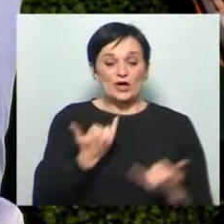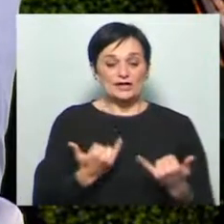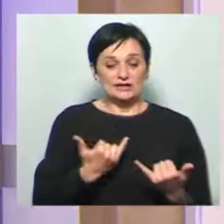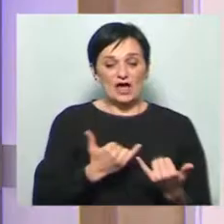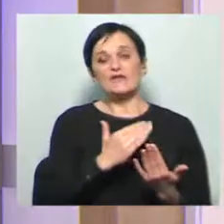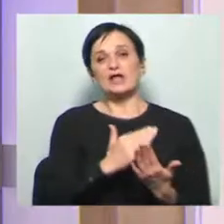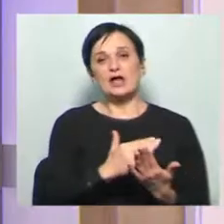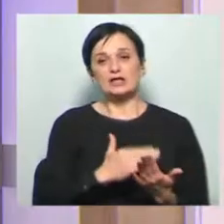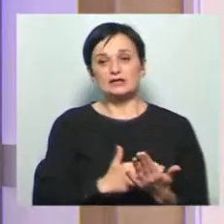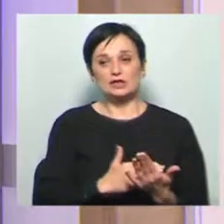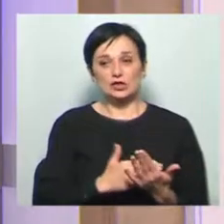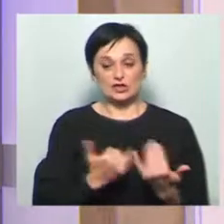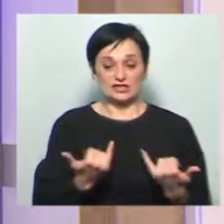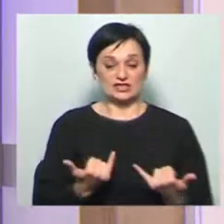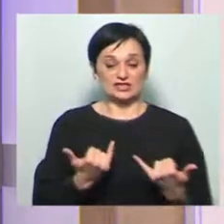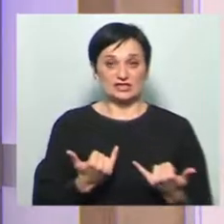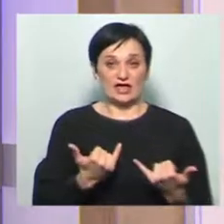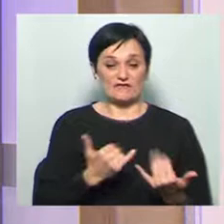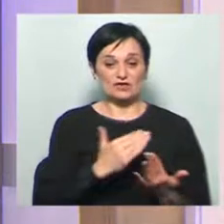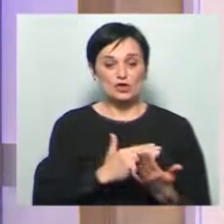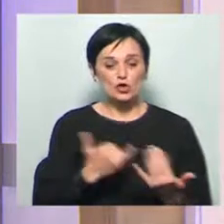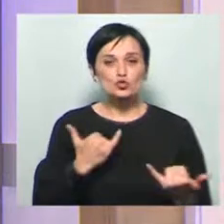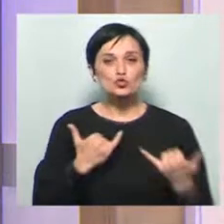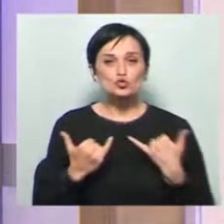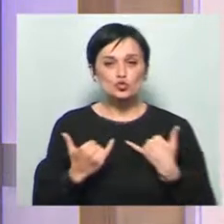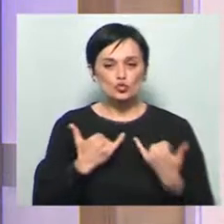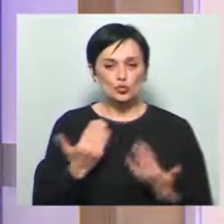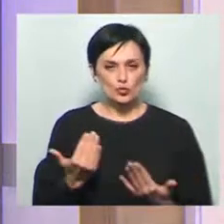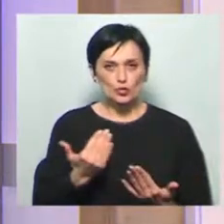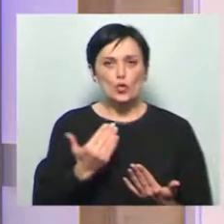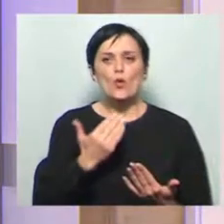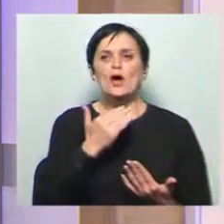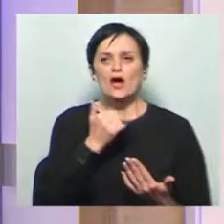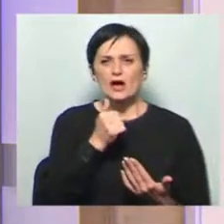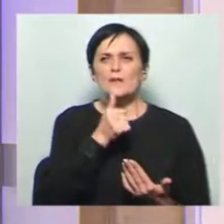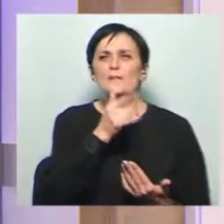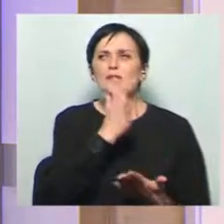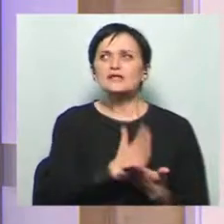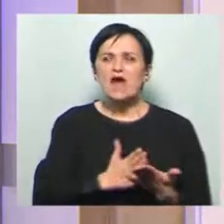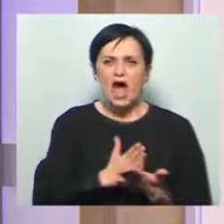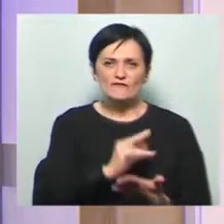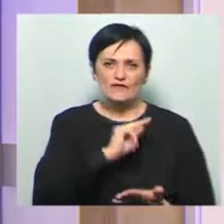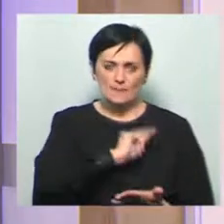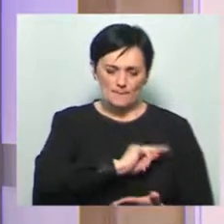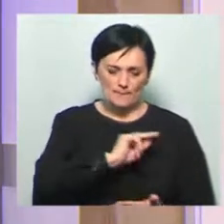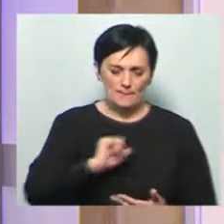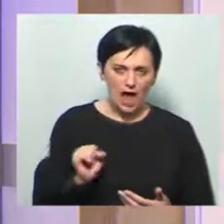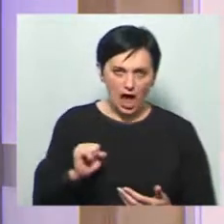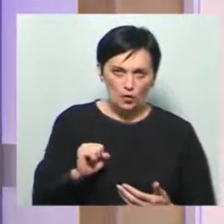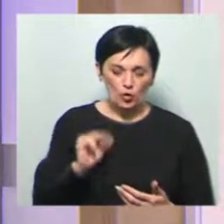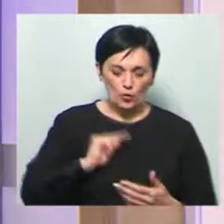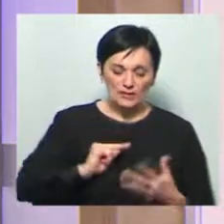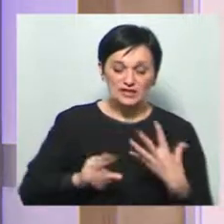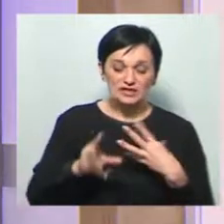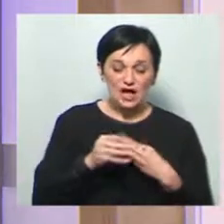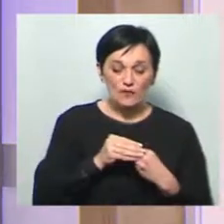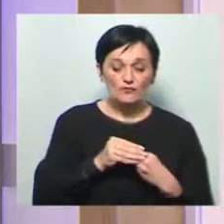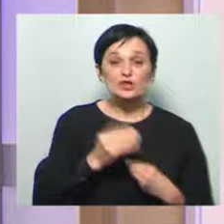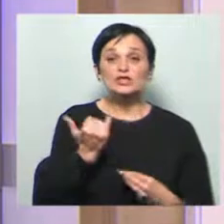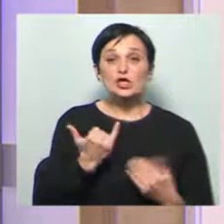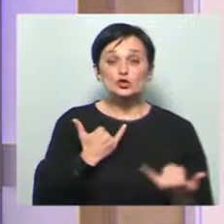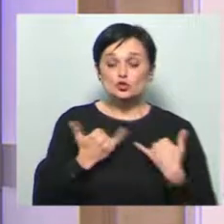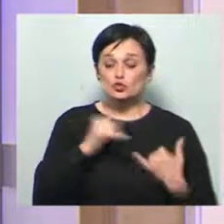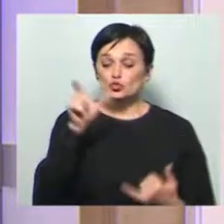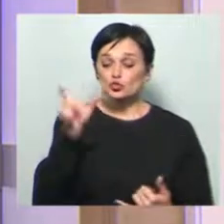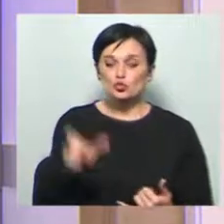დღევანდელი გადაცემისათვის, დღევანდელ გადაცემაში სტუმრობისთვის და მრავალწლიანი მეგობრობისა და თანამშრომლობისთვის. მაყურებელს შევახსენებ, დღევანდელი ჩვენი გადაცემის